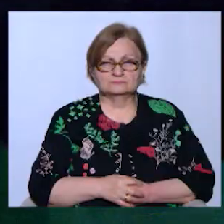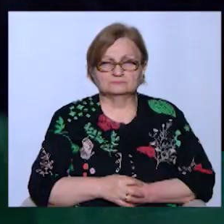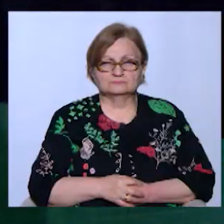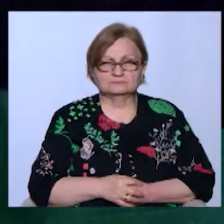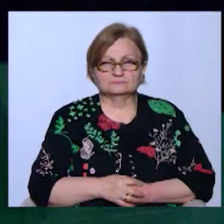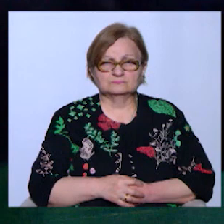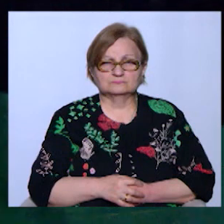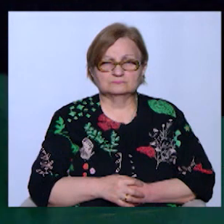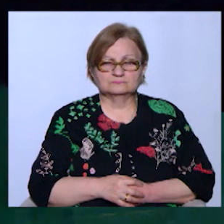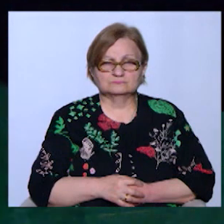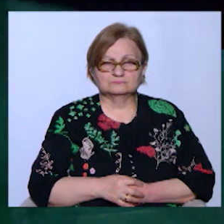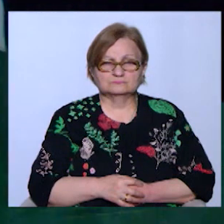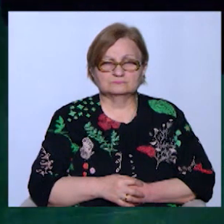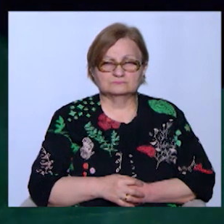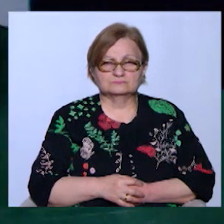კუთხე